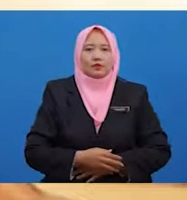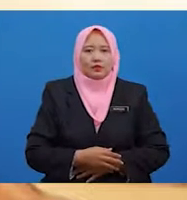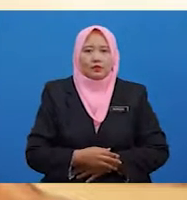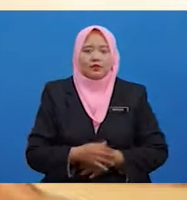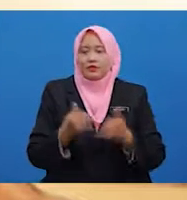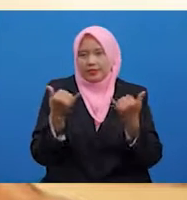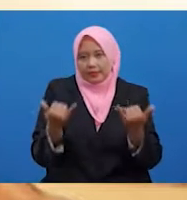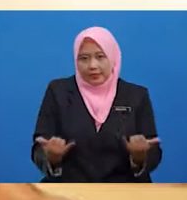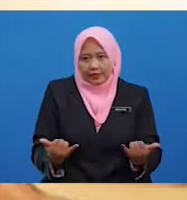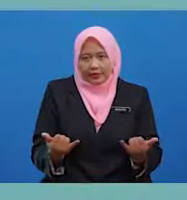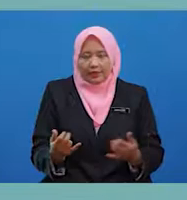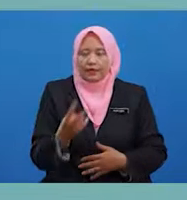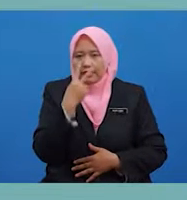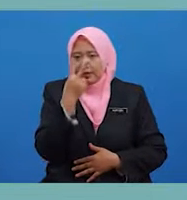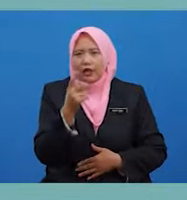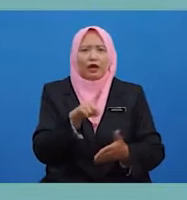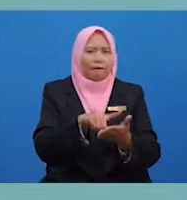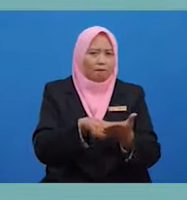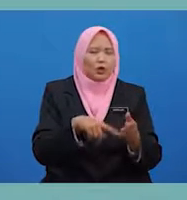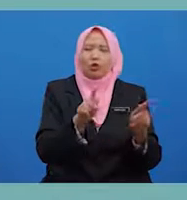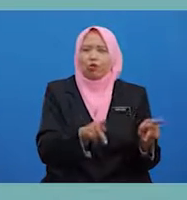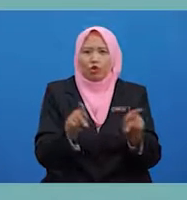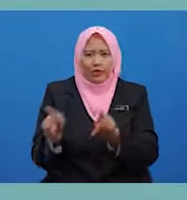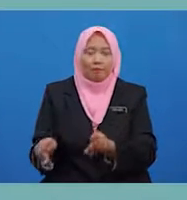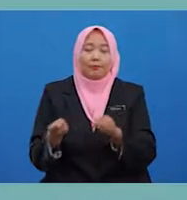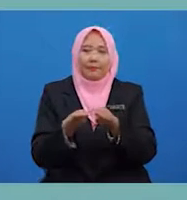lihat apakah yang dikatakan pola perbandingan.